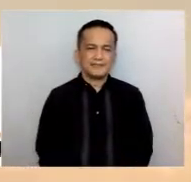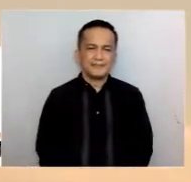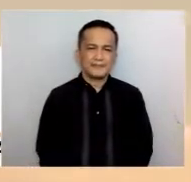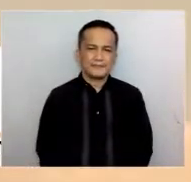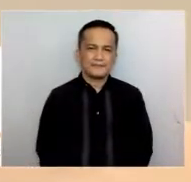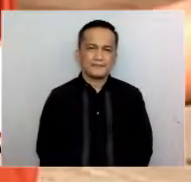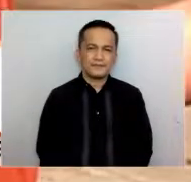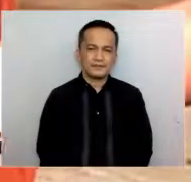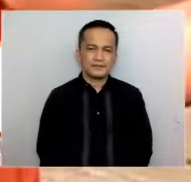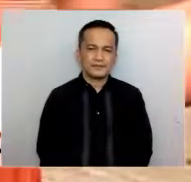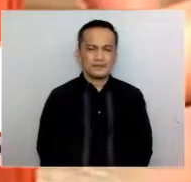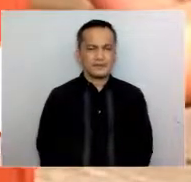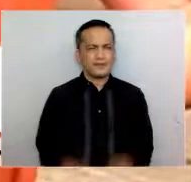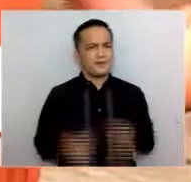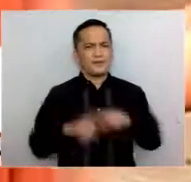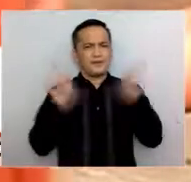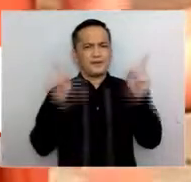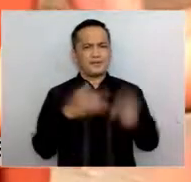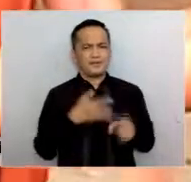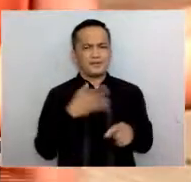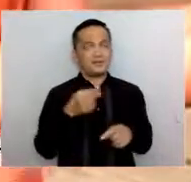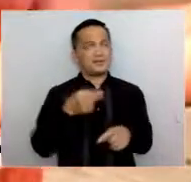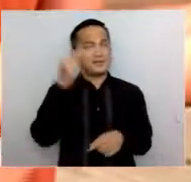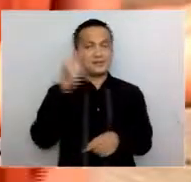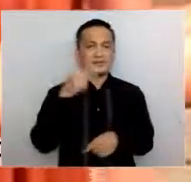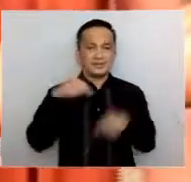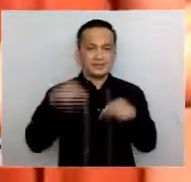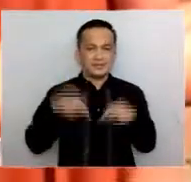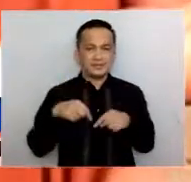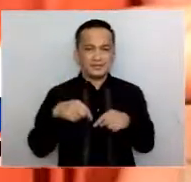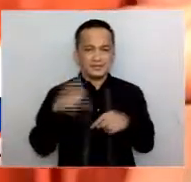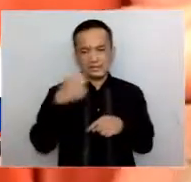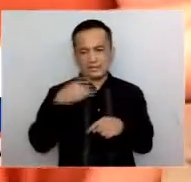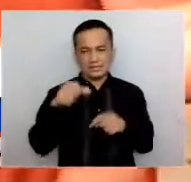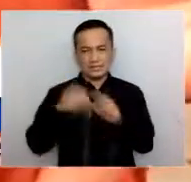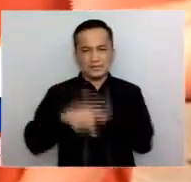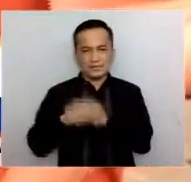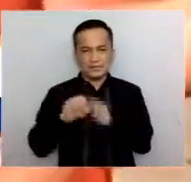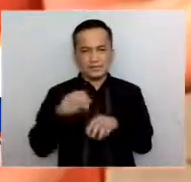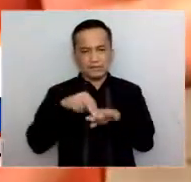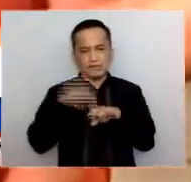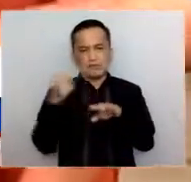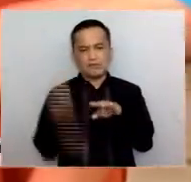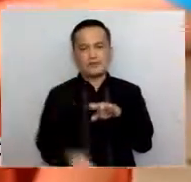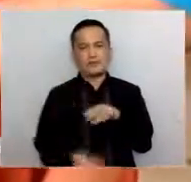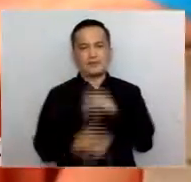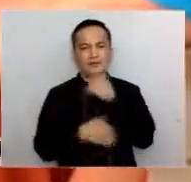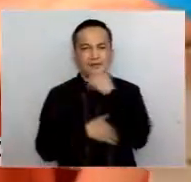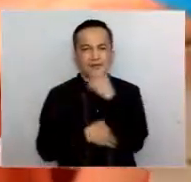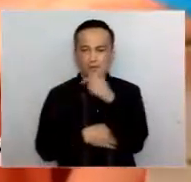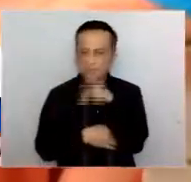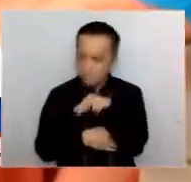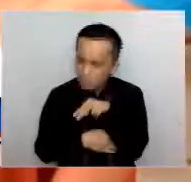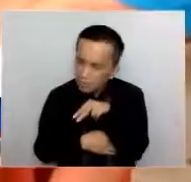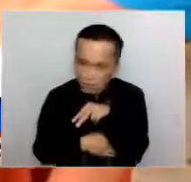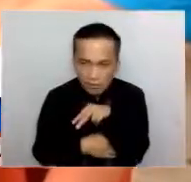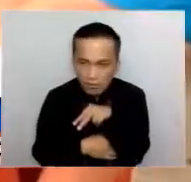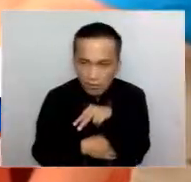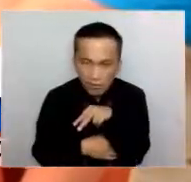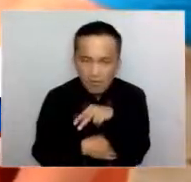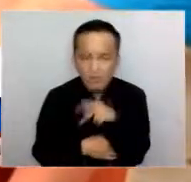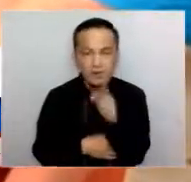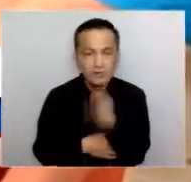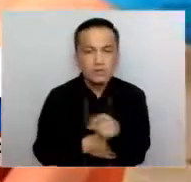Basta iba yung feeling sa taas. Ito kasi parang anytime pwede ka malaglag, so meron ganong klaseng fear. Saan nakikita mo talaga? Kita mo talaga siya?